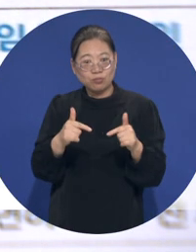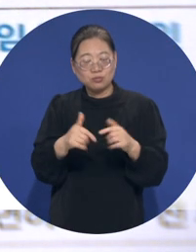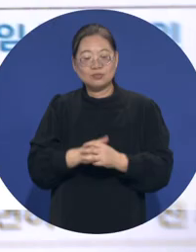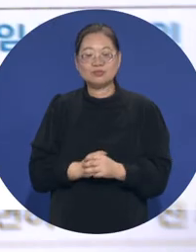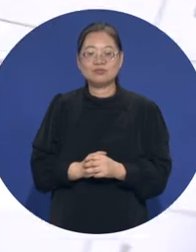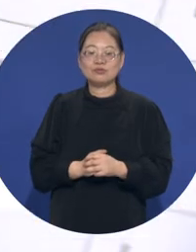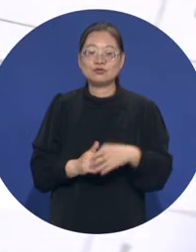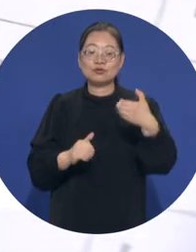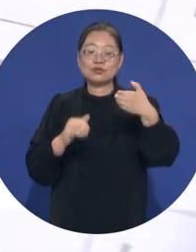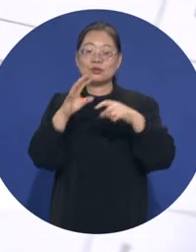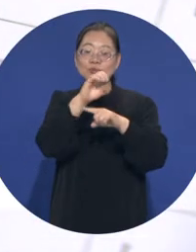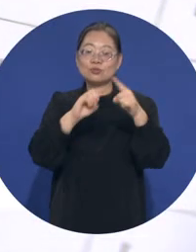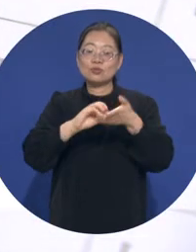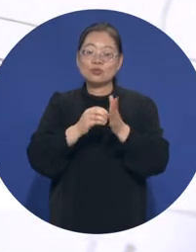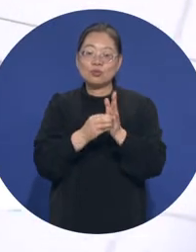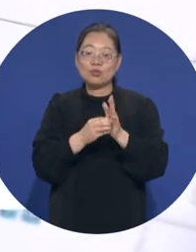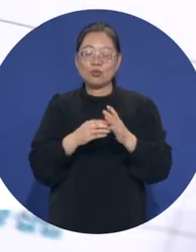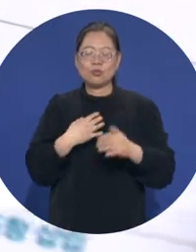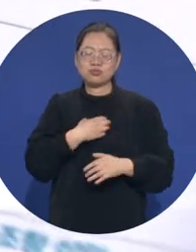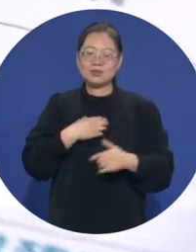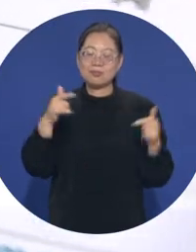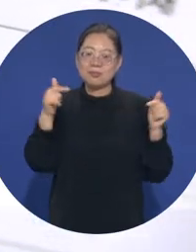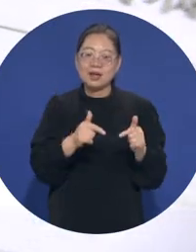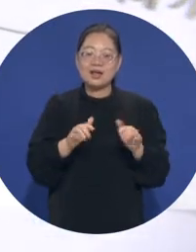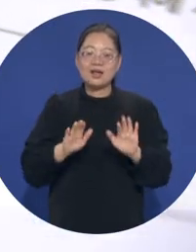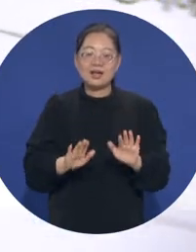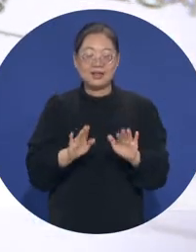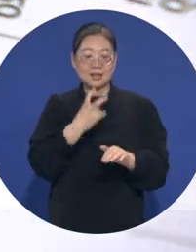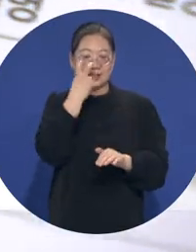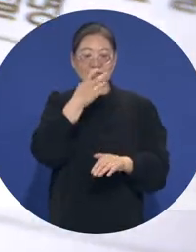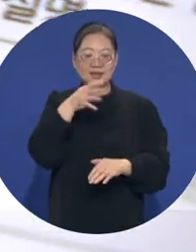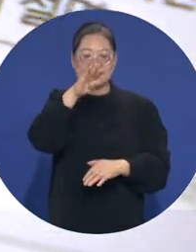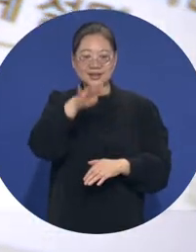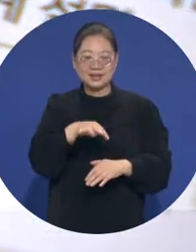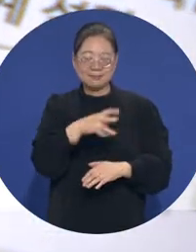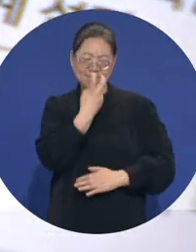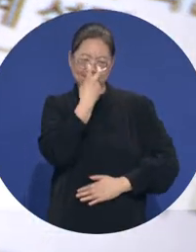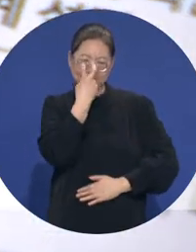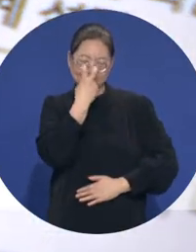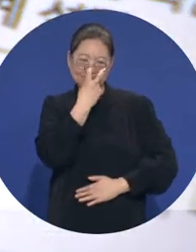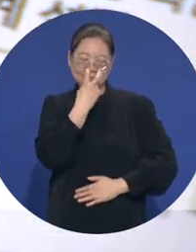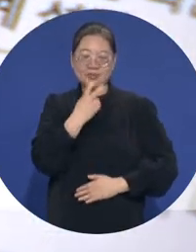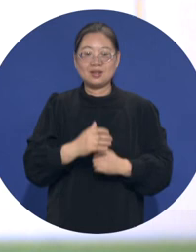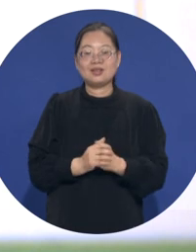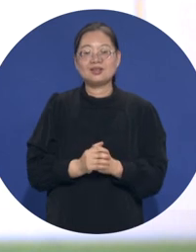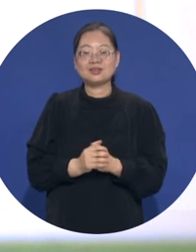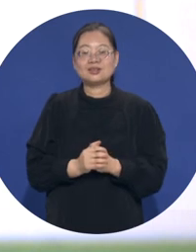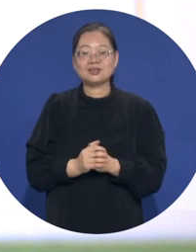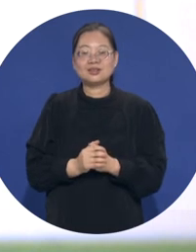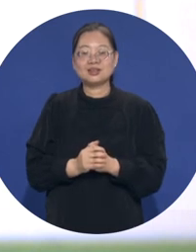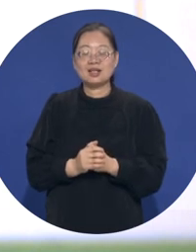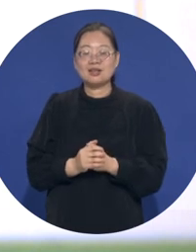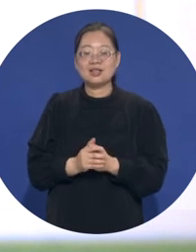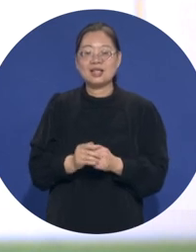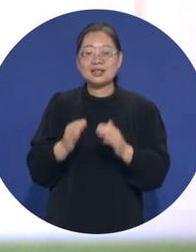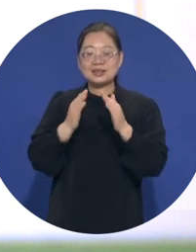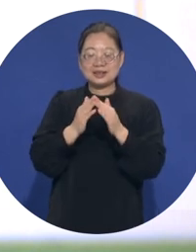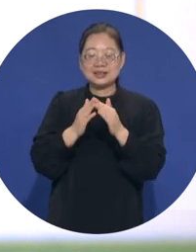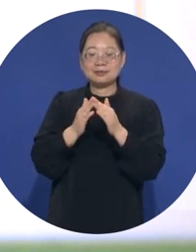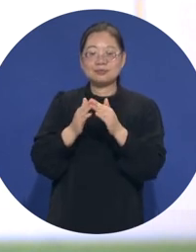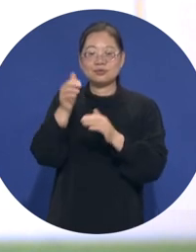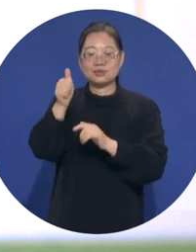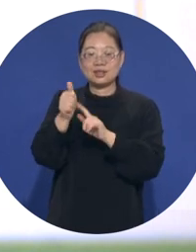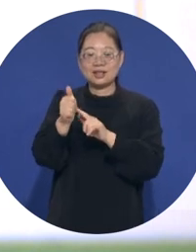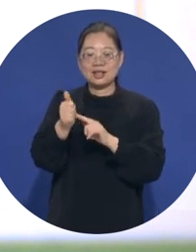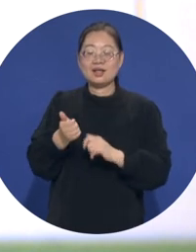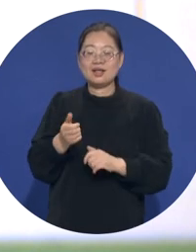한 90% 정도 되는 것 같아요. 이번에는 체크리스트를 체크하면서 임대인에 대한 어떤 재정 상태나 정보를 미리